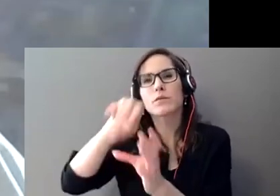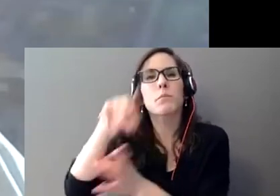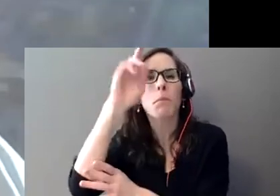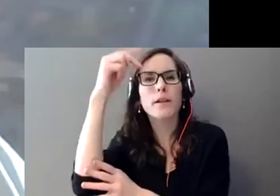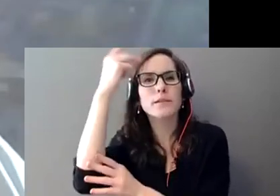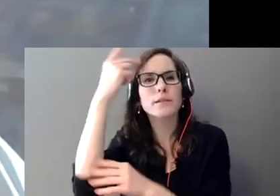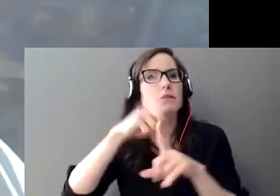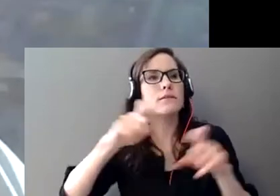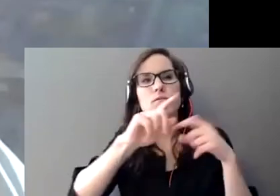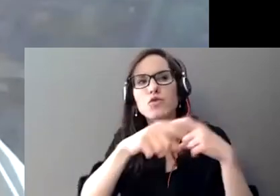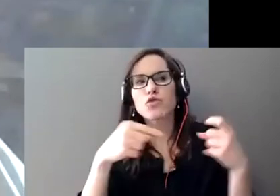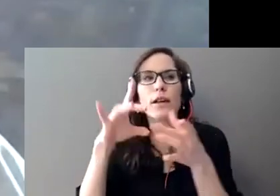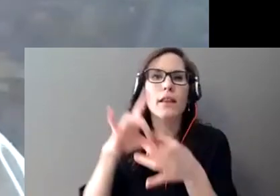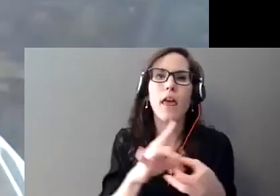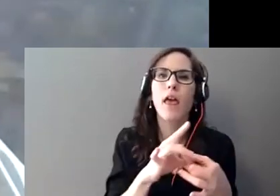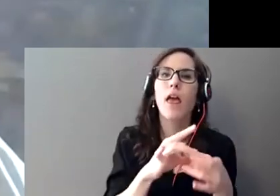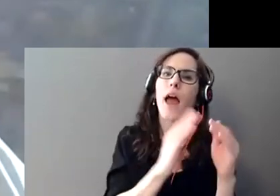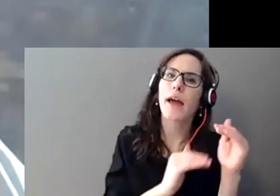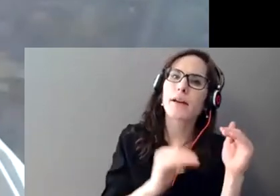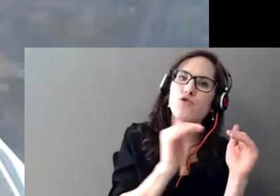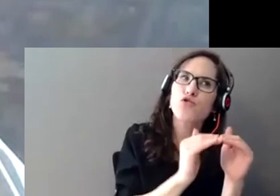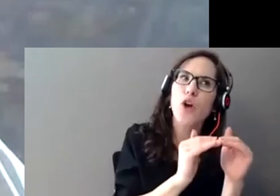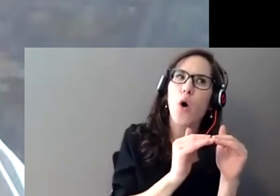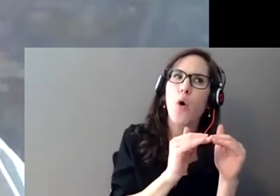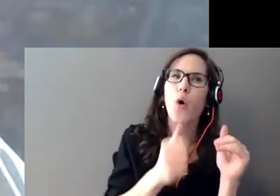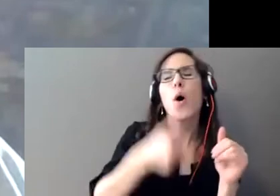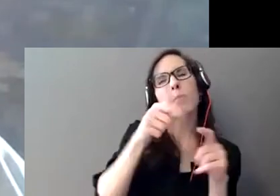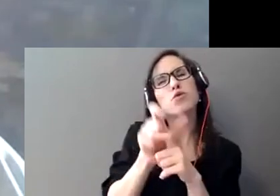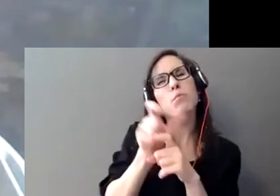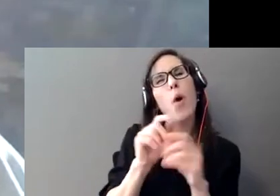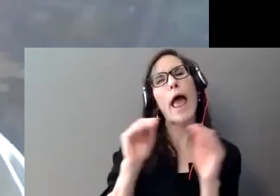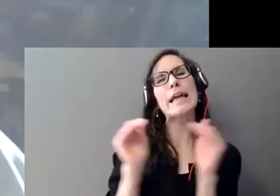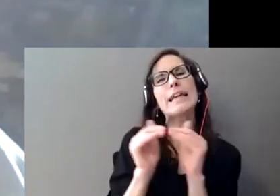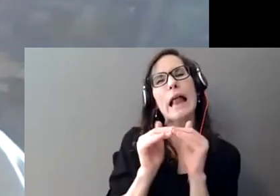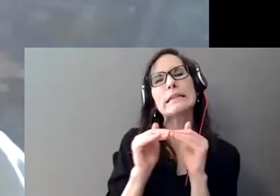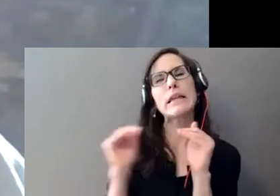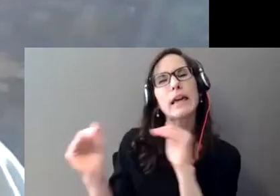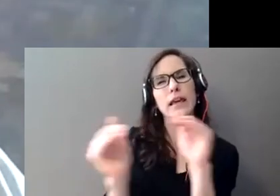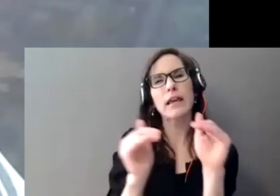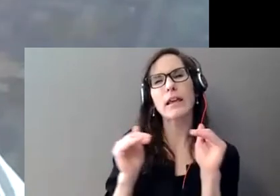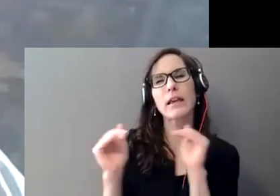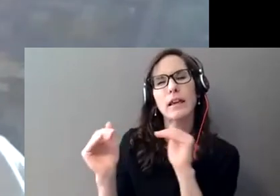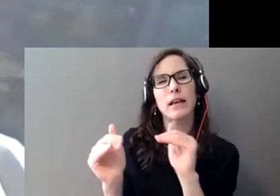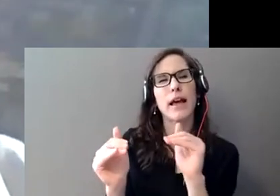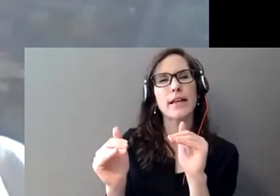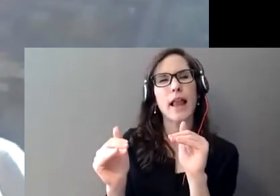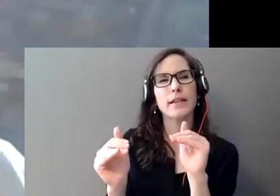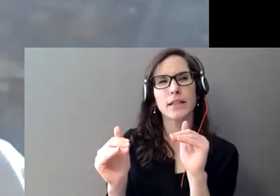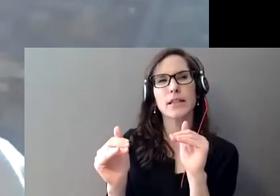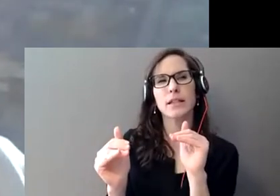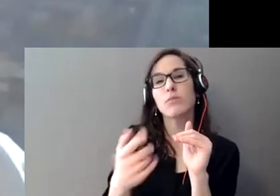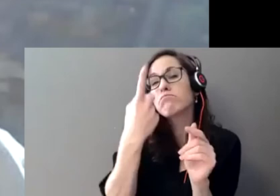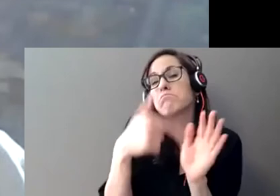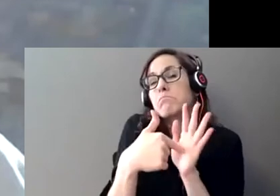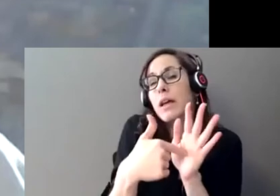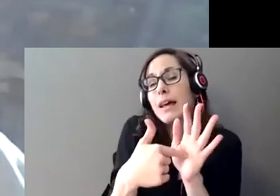d'inclusion d'égalité on a plutôt appelé ça égalité à l'époque donc par exemple c'est un petit exemple mais qui a fait couler pas